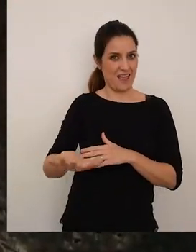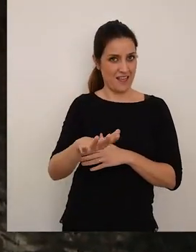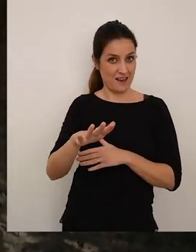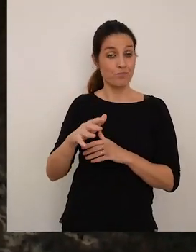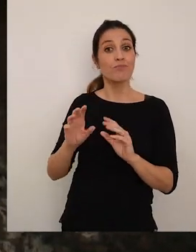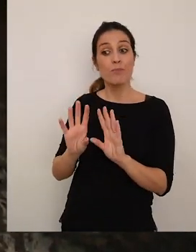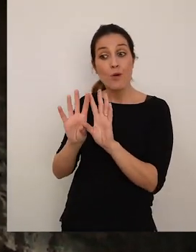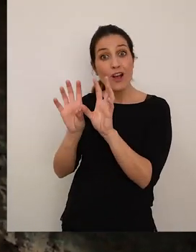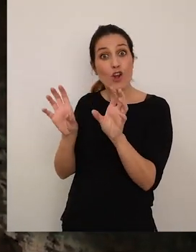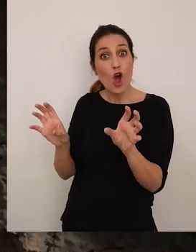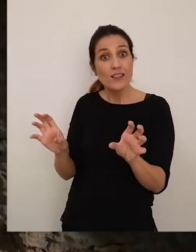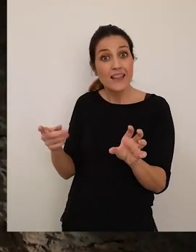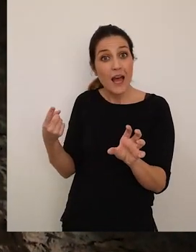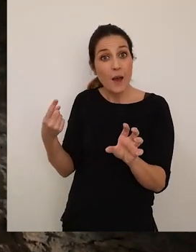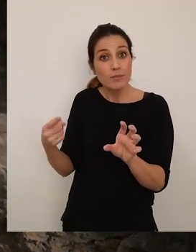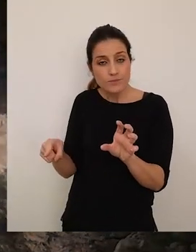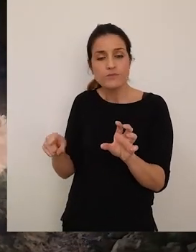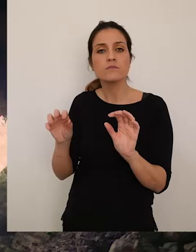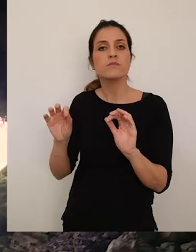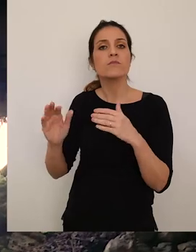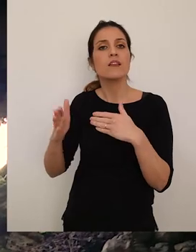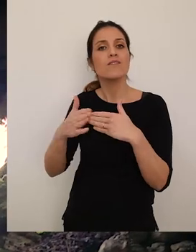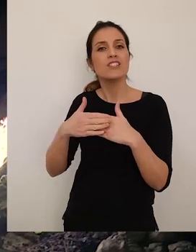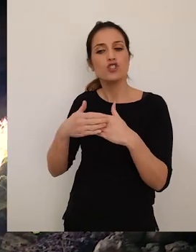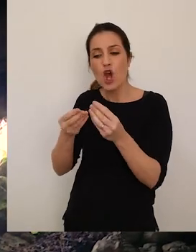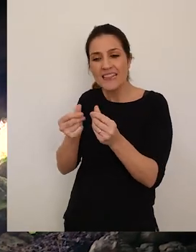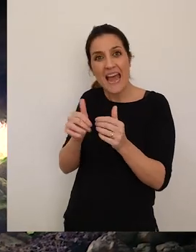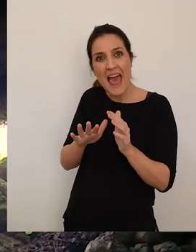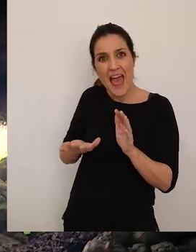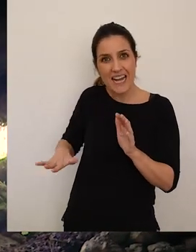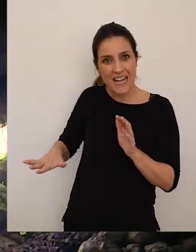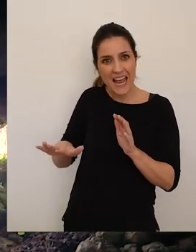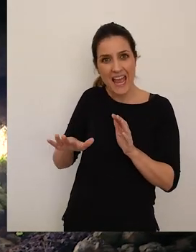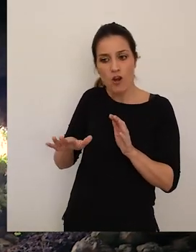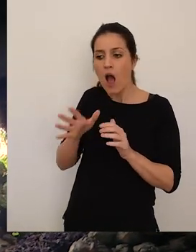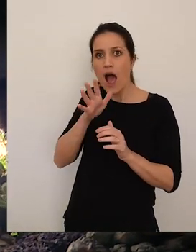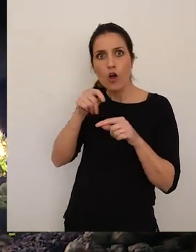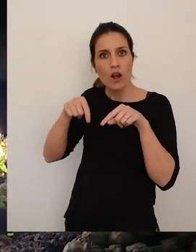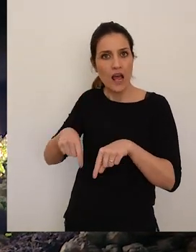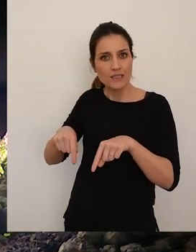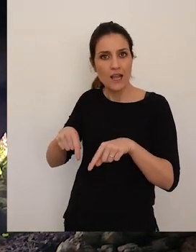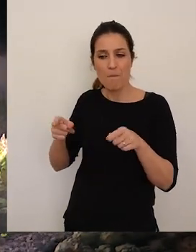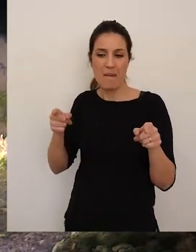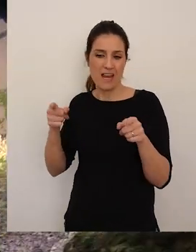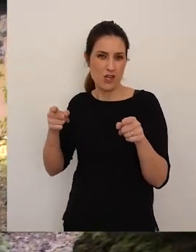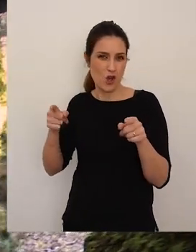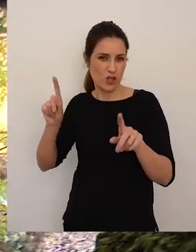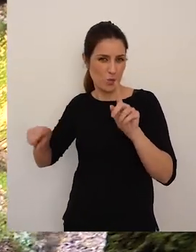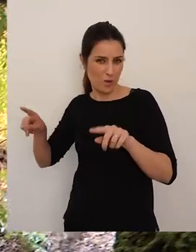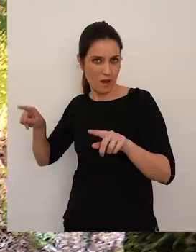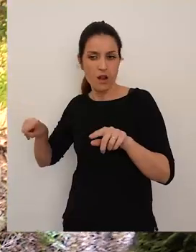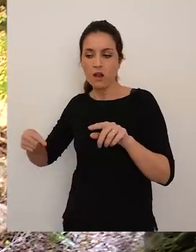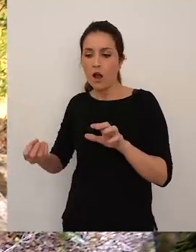Infatti il Ninfeo di Felline è situato a pochi metri dalle propaggini del terreno da dove ancora oggi in alcuni periodi sgorga